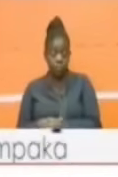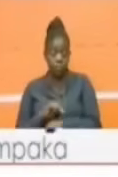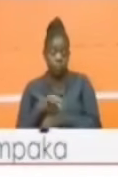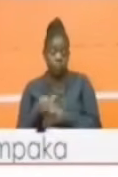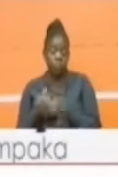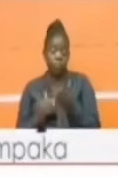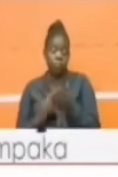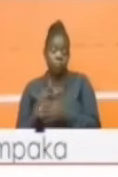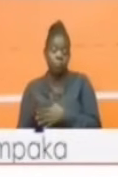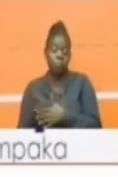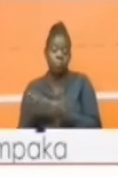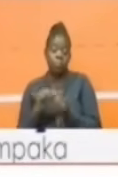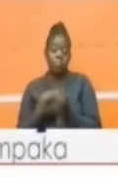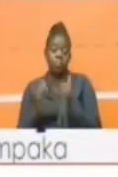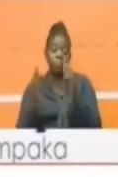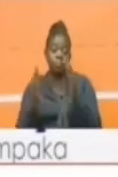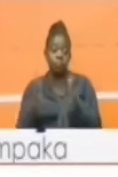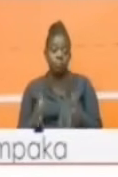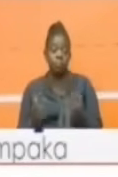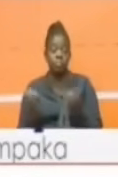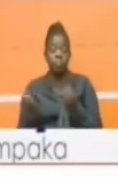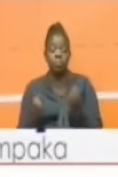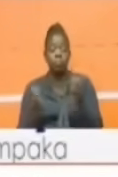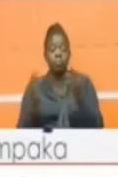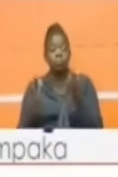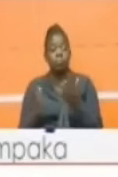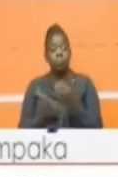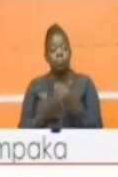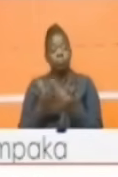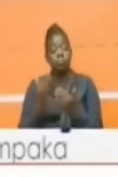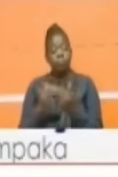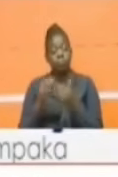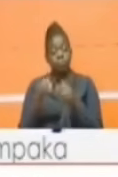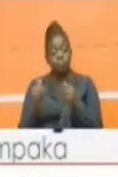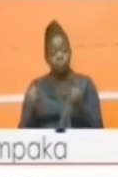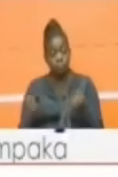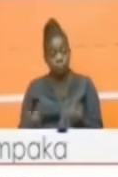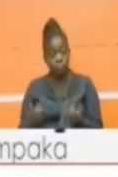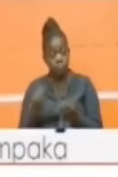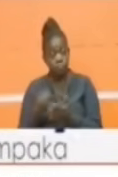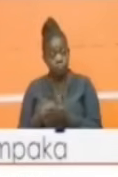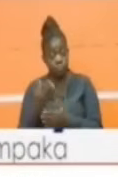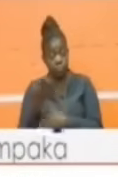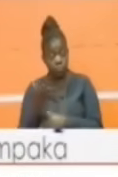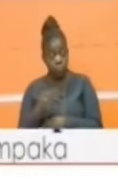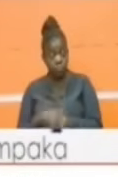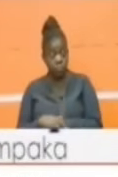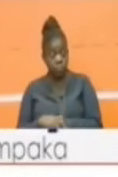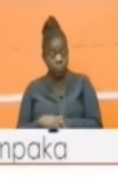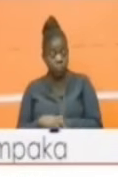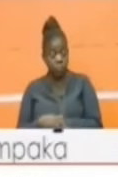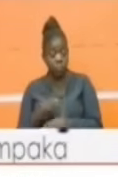ba competitors ba drivers babarabiridde bulungi ssente weeziri